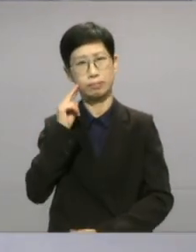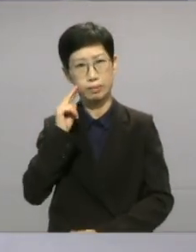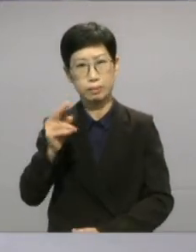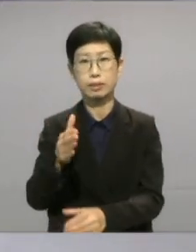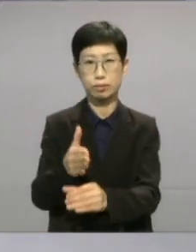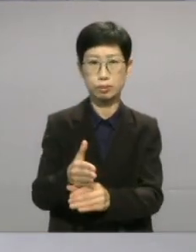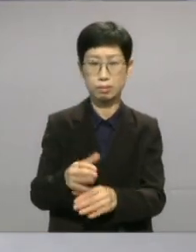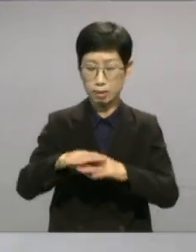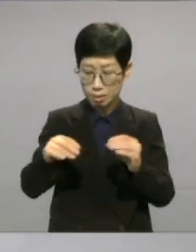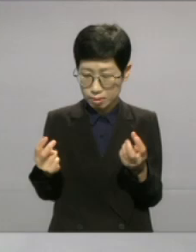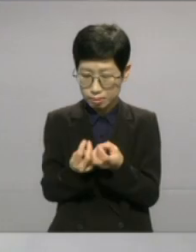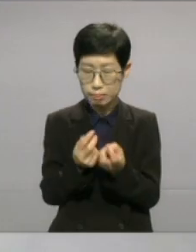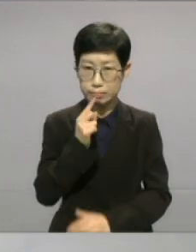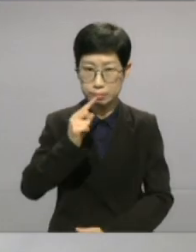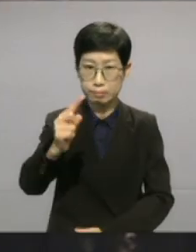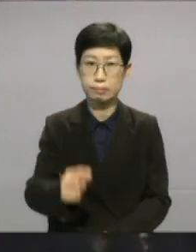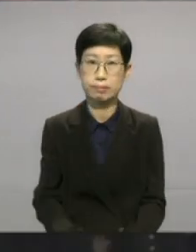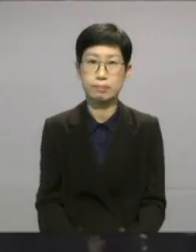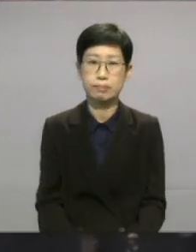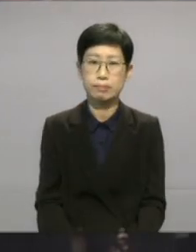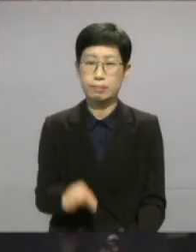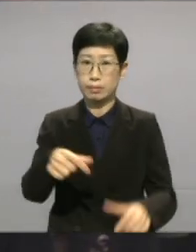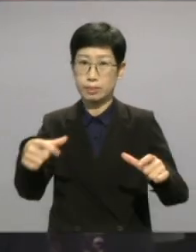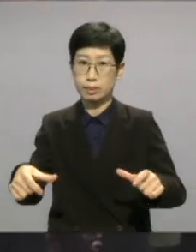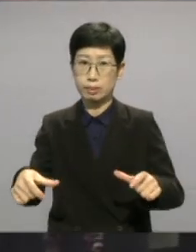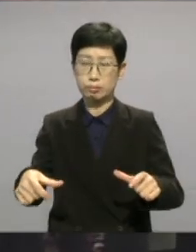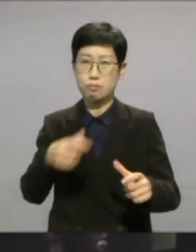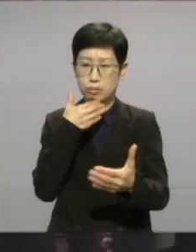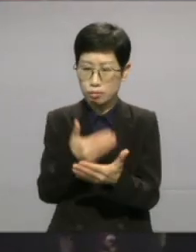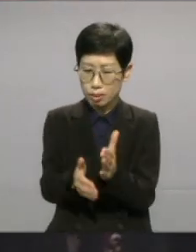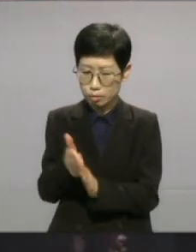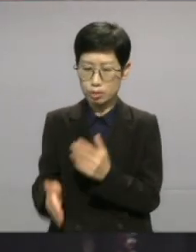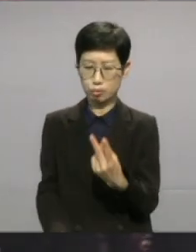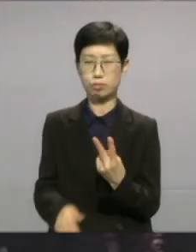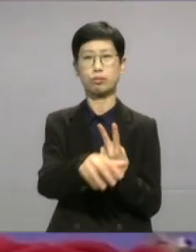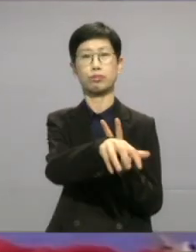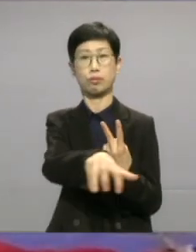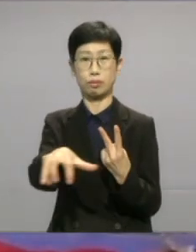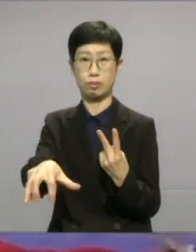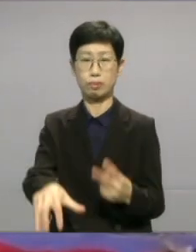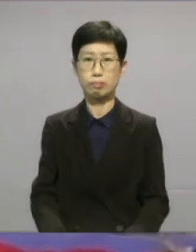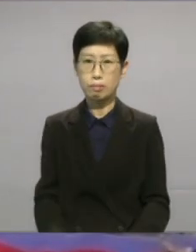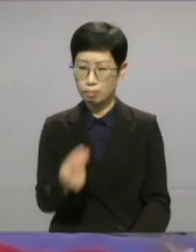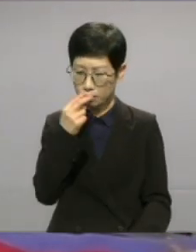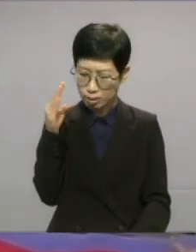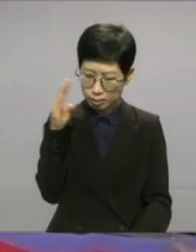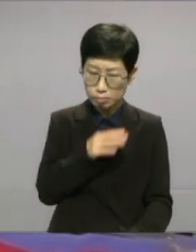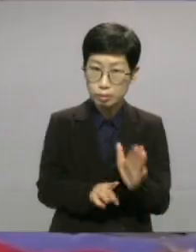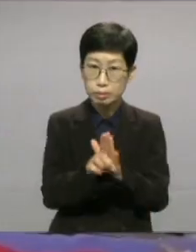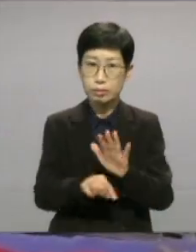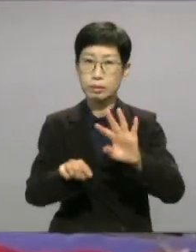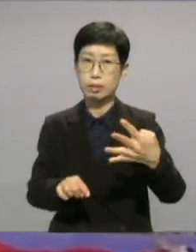있다며 대책을 촉구했습니다 자분의 두 개 주요도시인 주도 라호르 물타는 공기 제수가